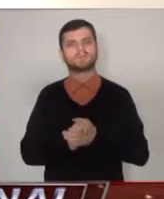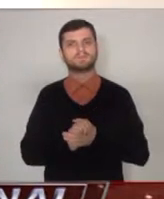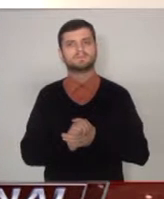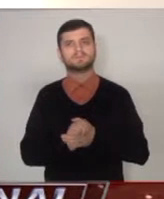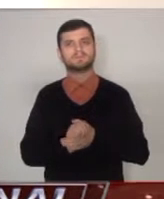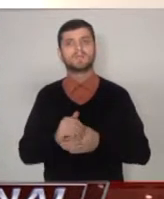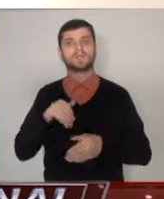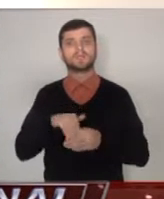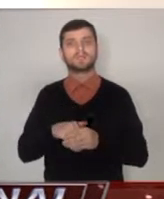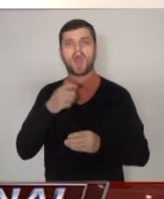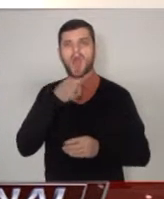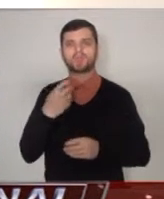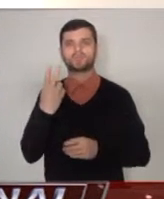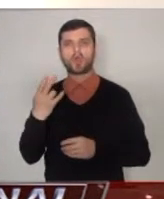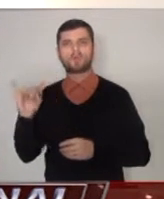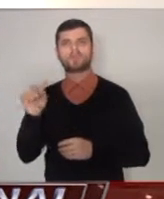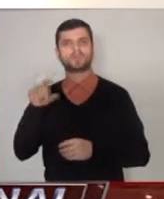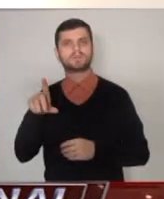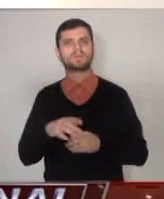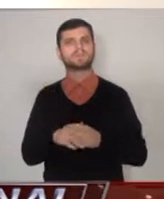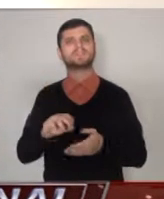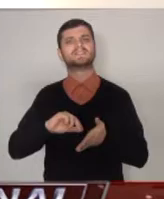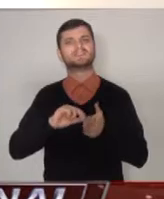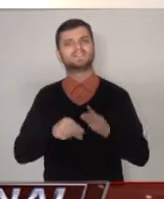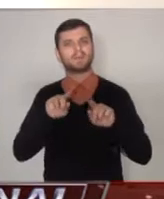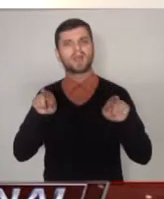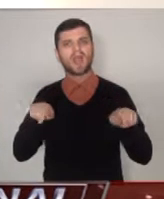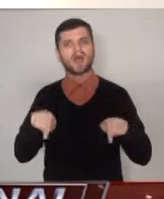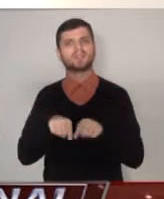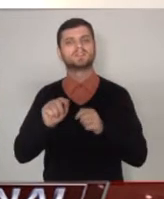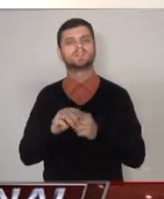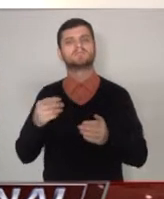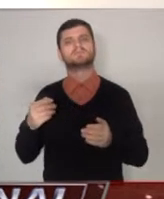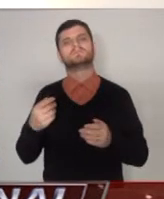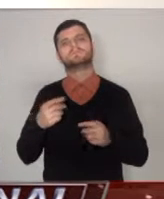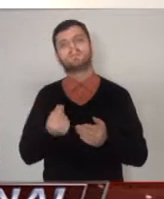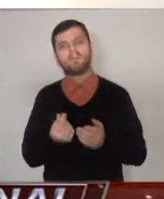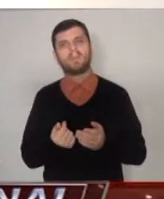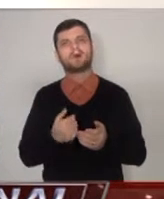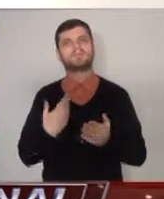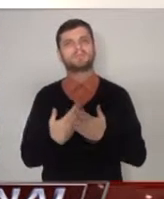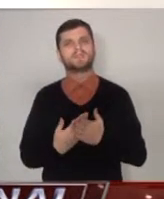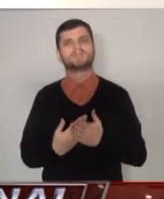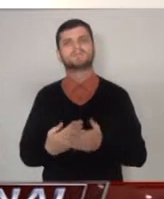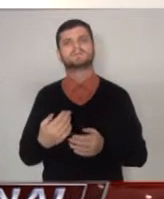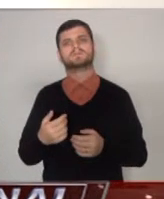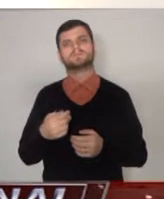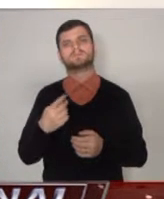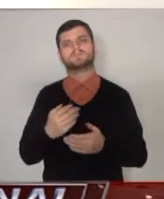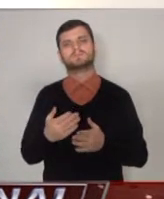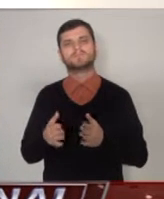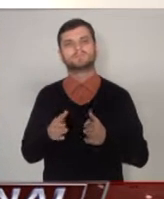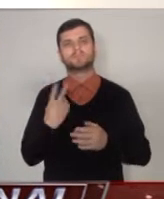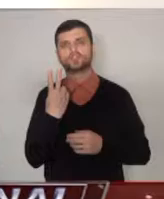În 2012, în primăvara 2012, am semnat contractul de finanțare pentru două drumuri.